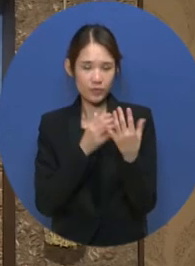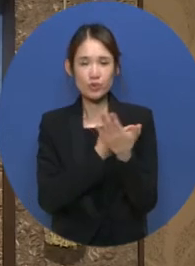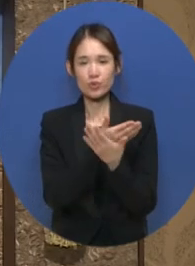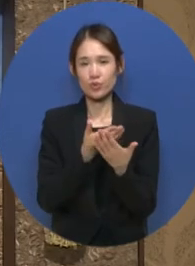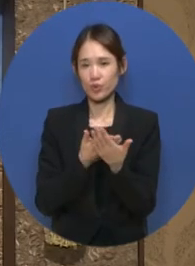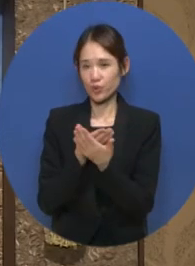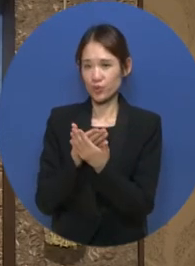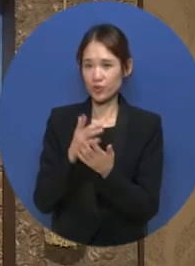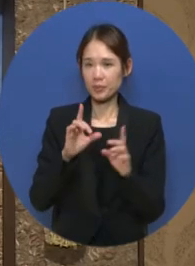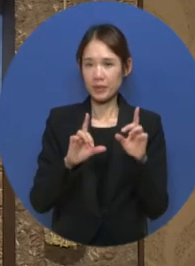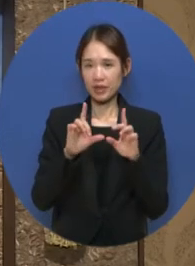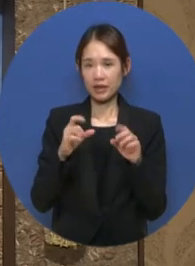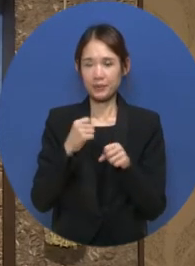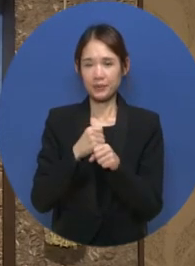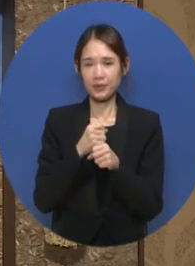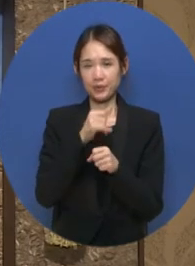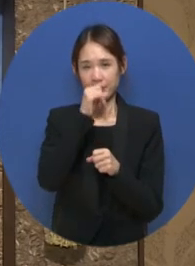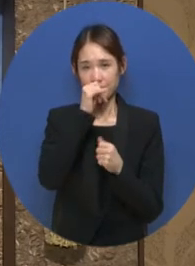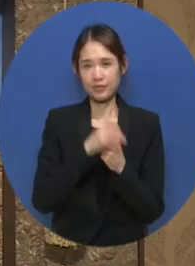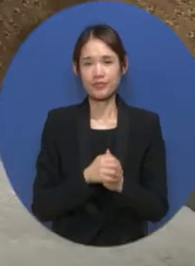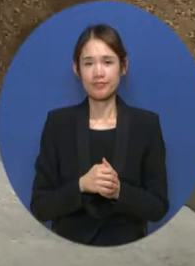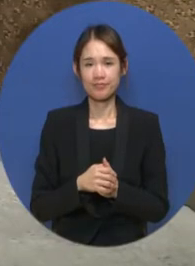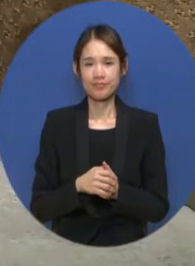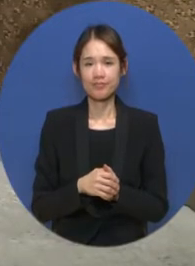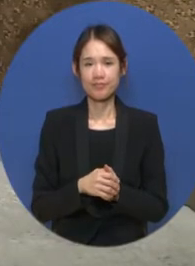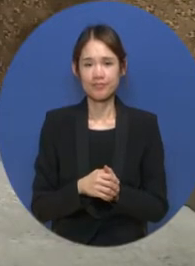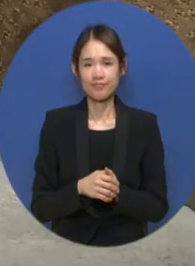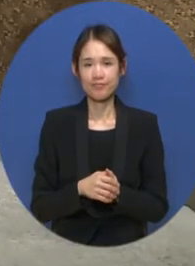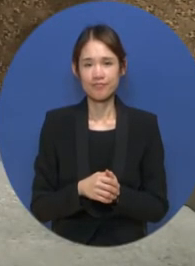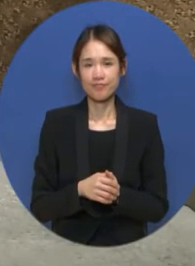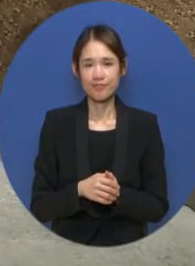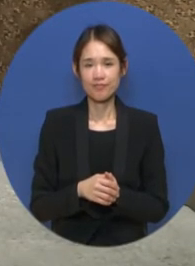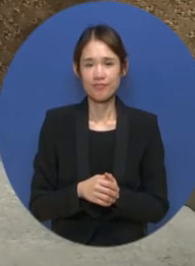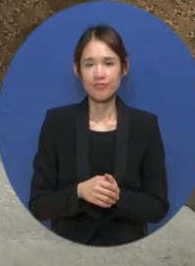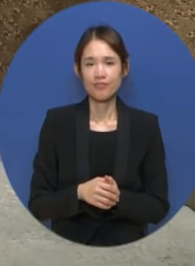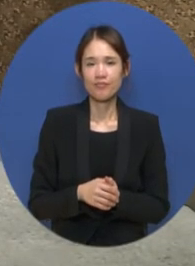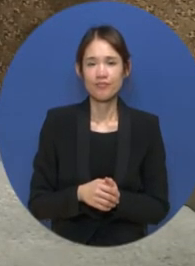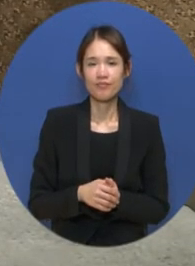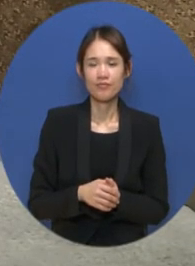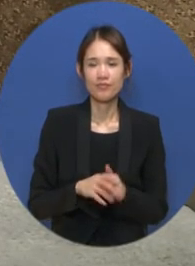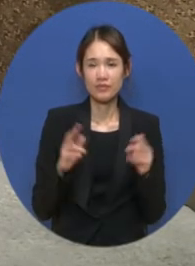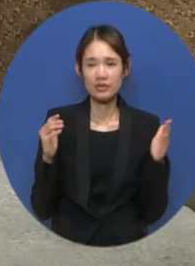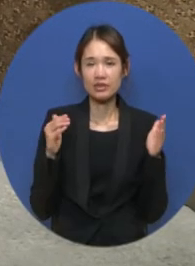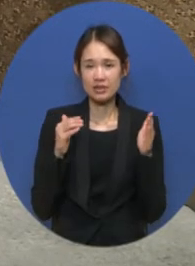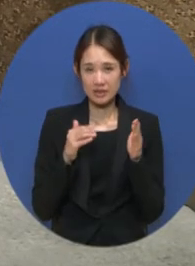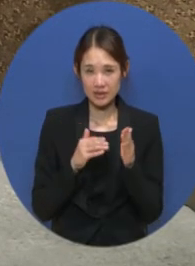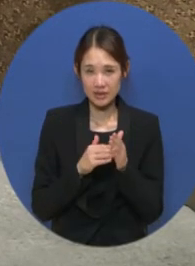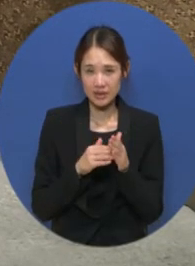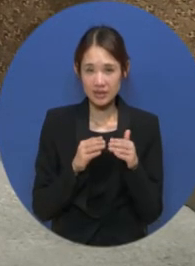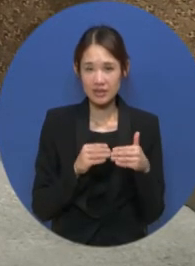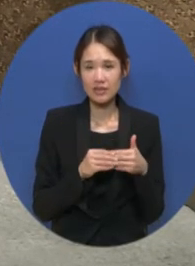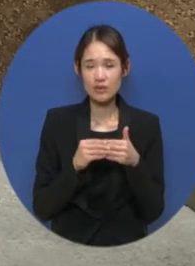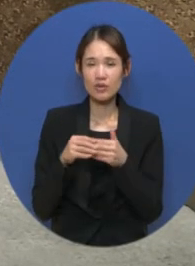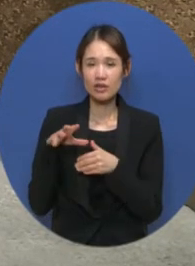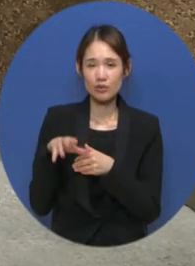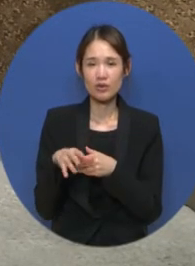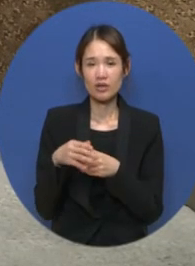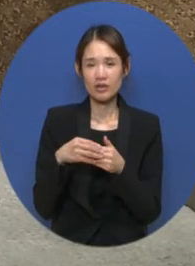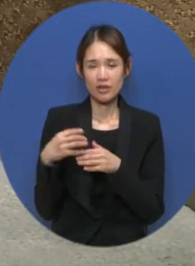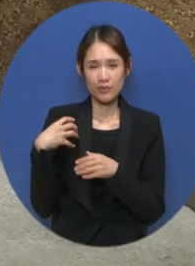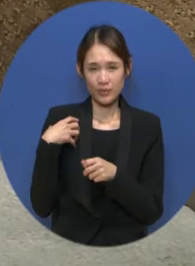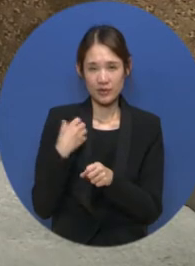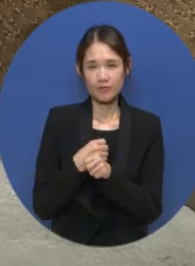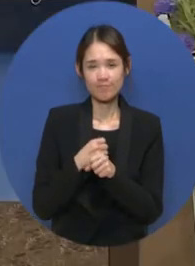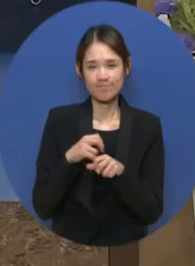형태의 이제 자리를 많이 마련을 하고 있습니다 4 어 지금까지 기관을 이제